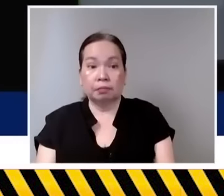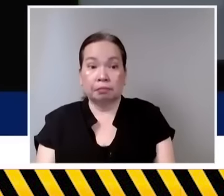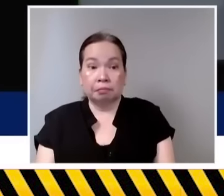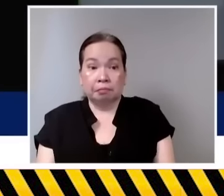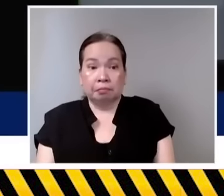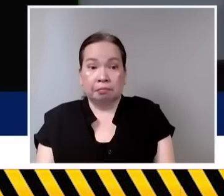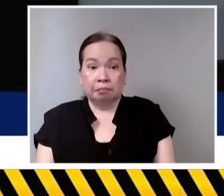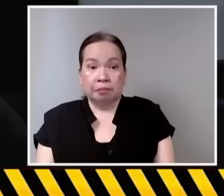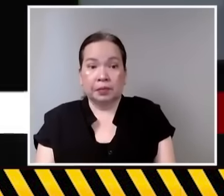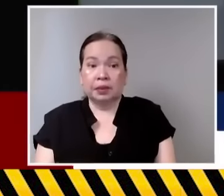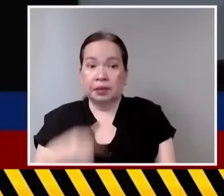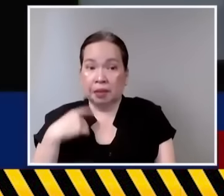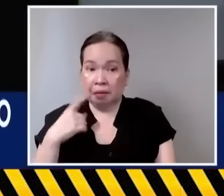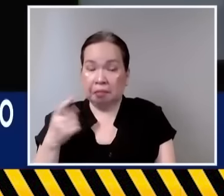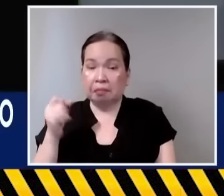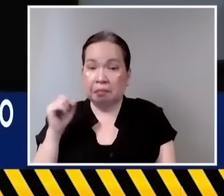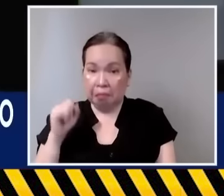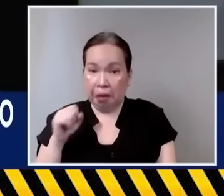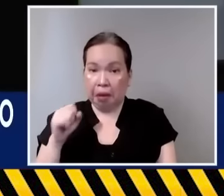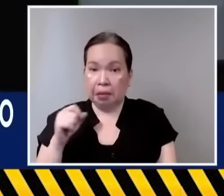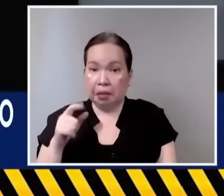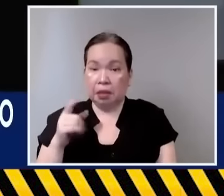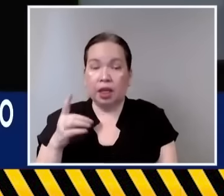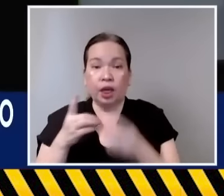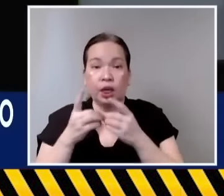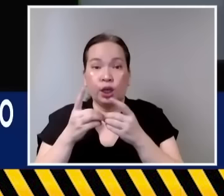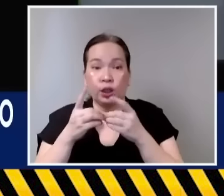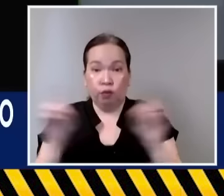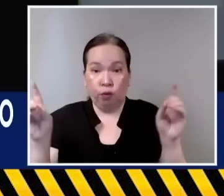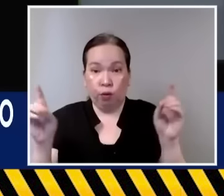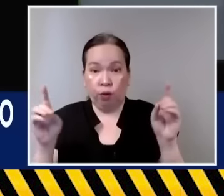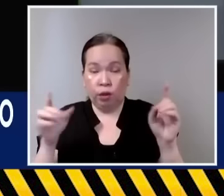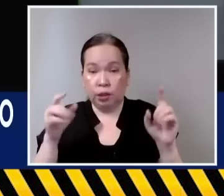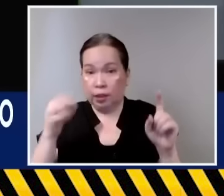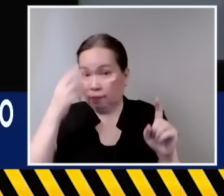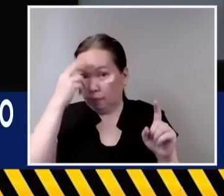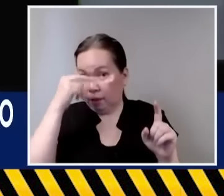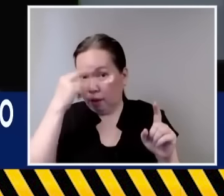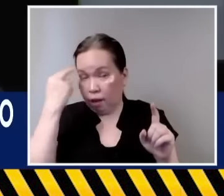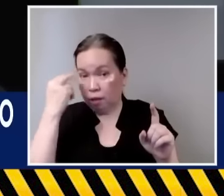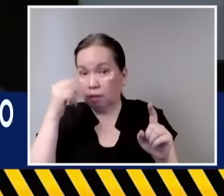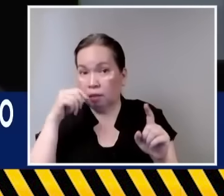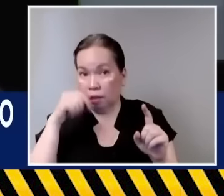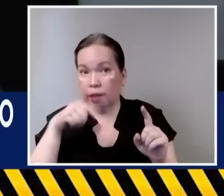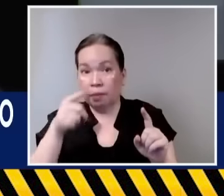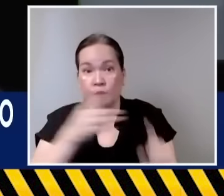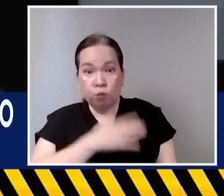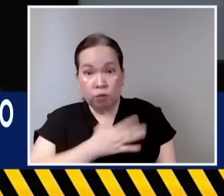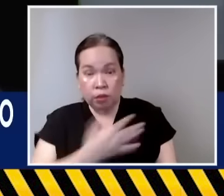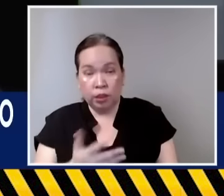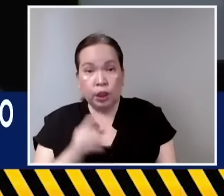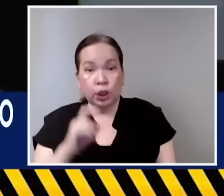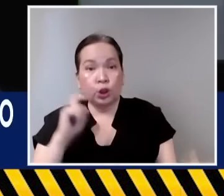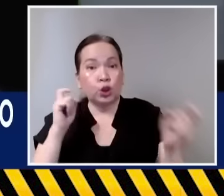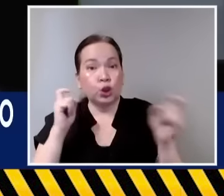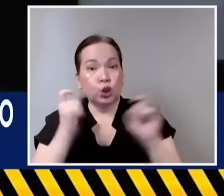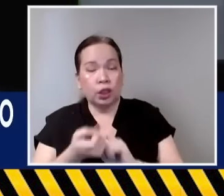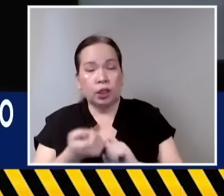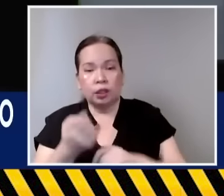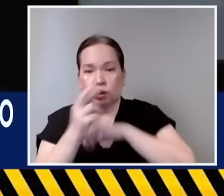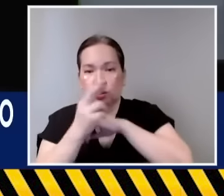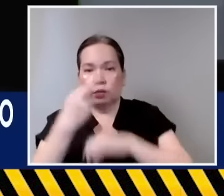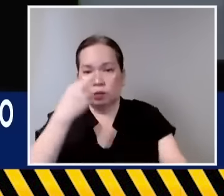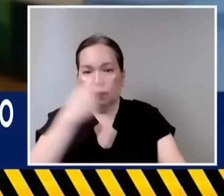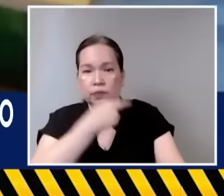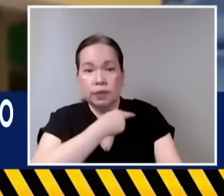magpa-Muslim divorce yung Katoliko. Basta po willing po si client na mag-convert into Islam